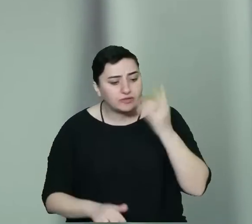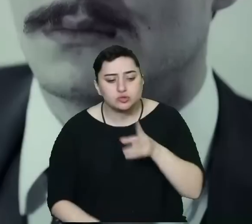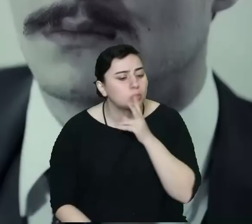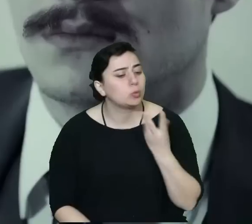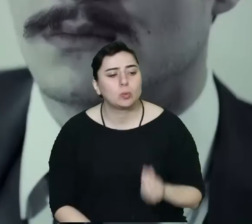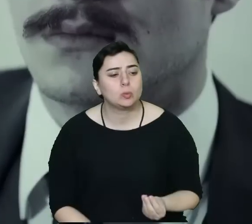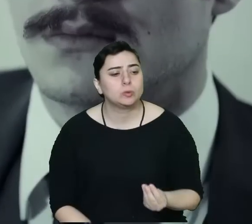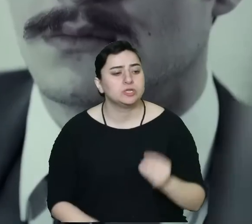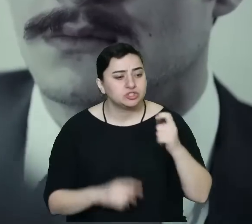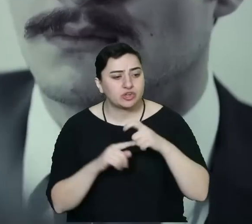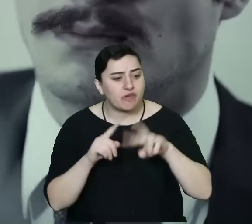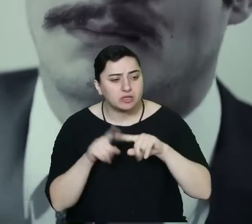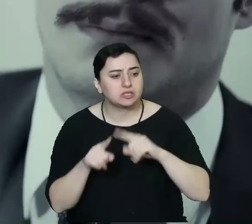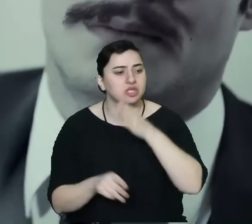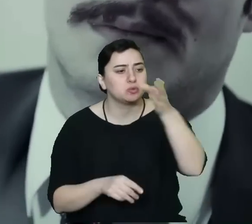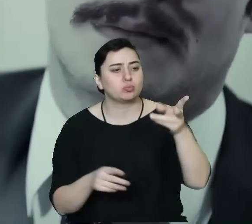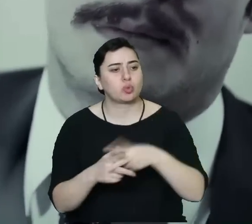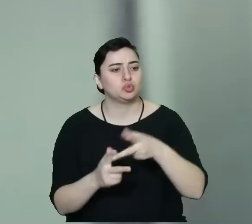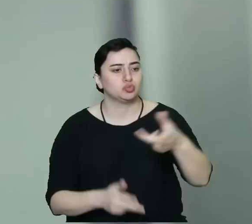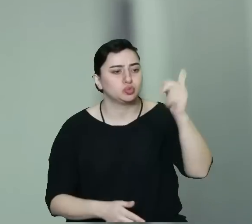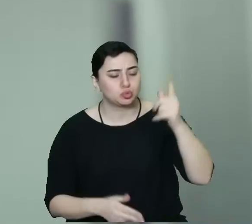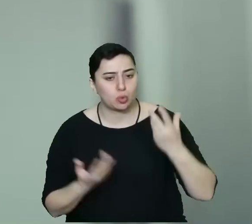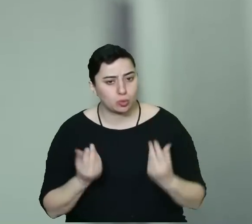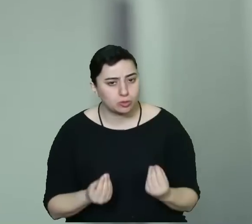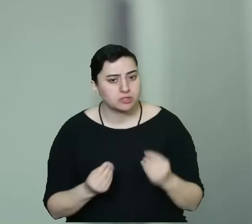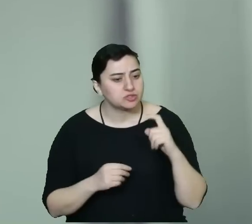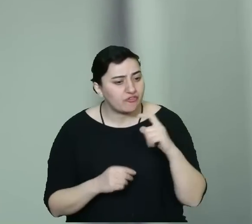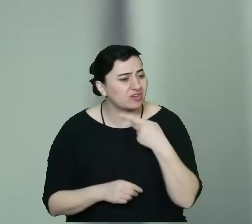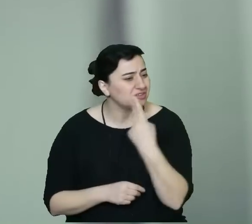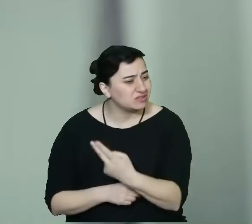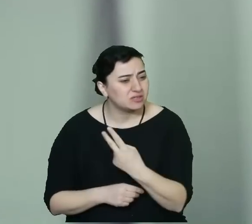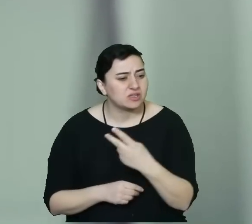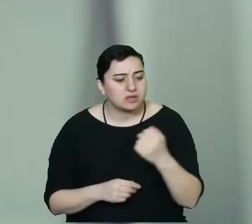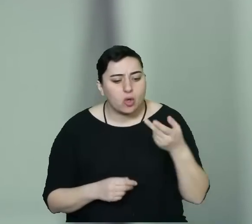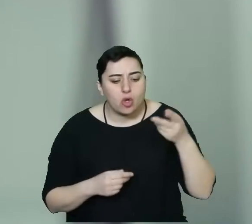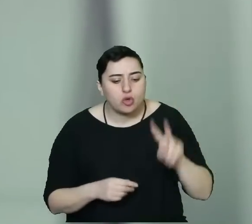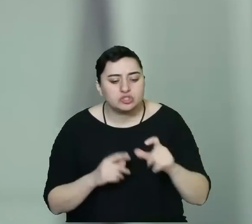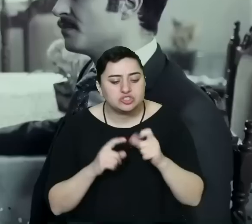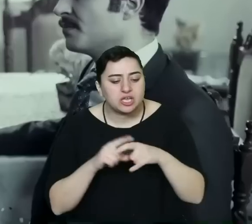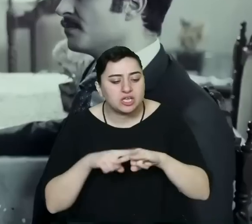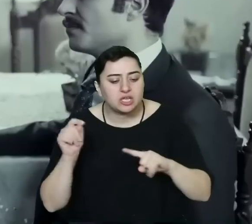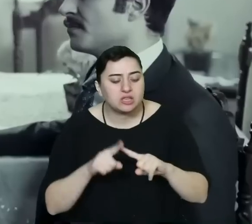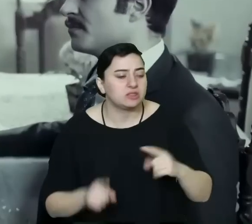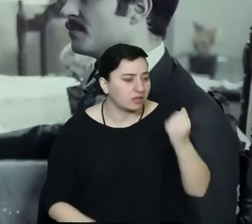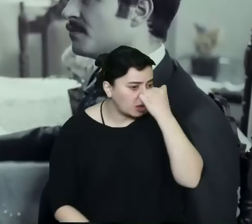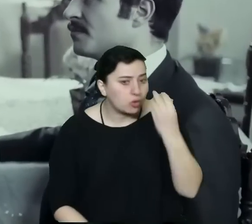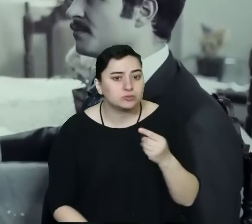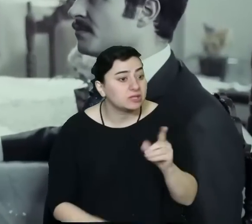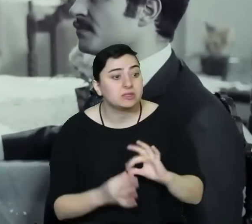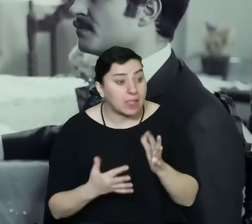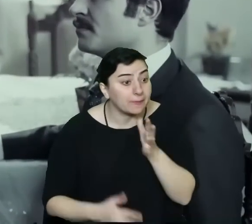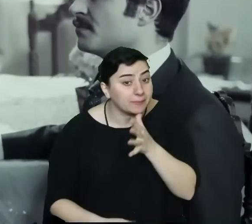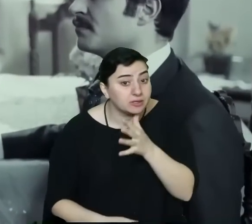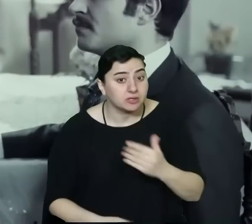oldu? Cevat gitti polisi vurdu. Cevat'ın elinde şehit kanı var hoca, şehit kanı. Sen bunun ne demek olduğunu bilir